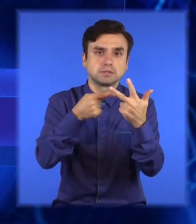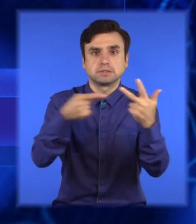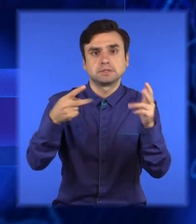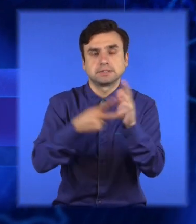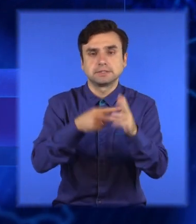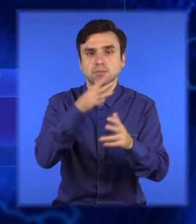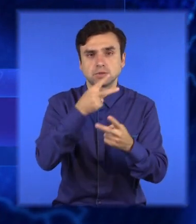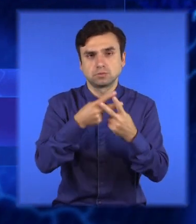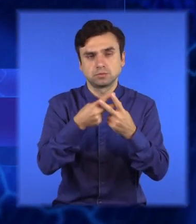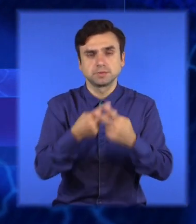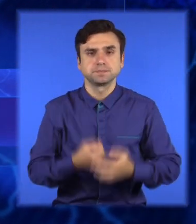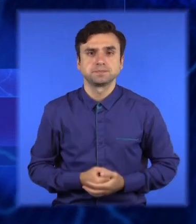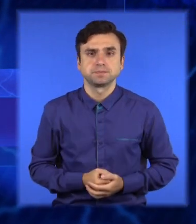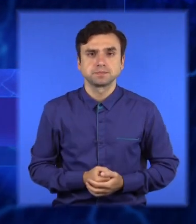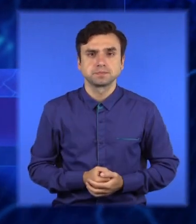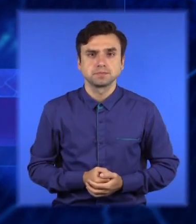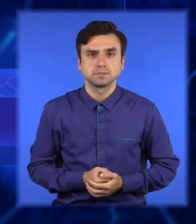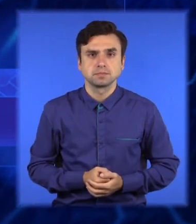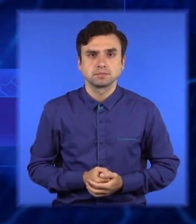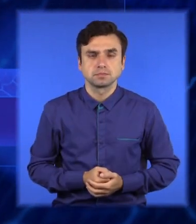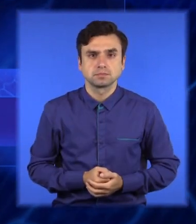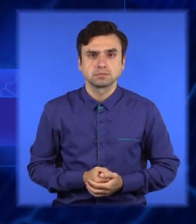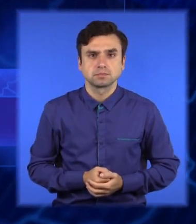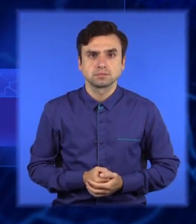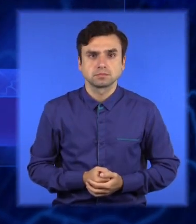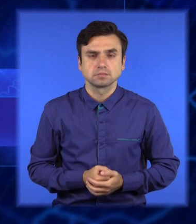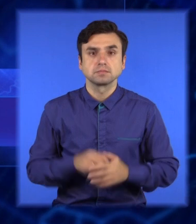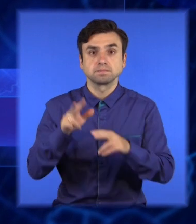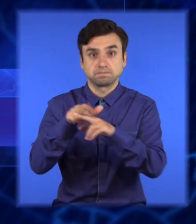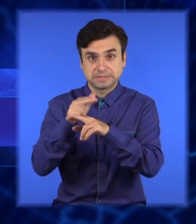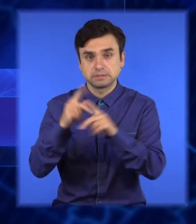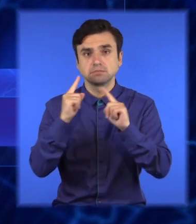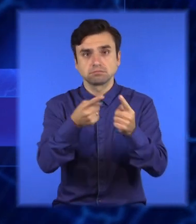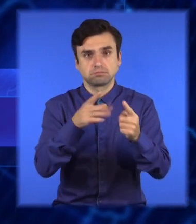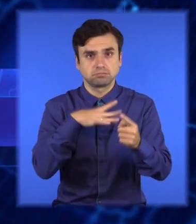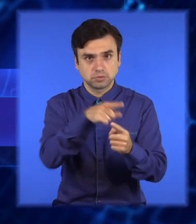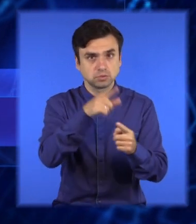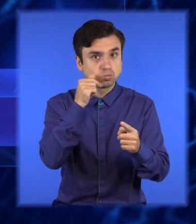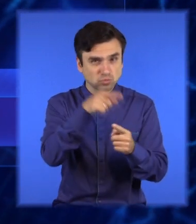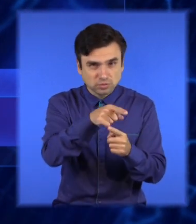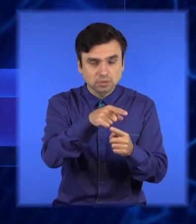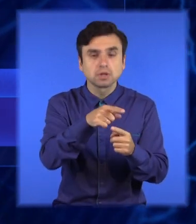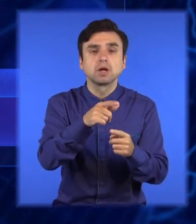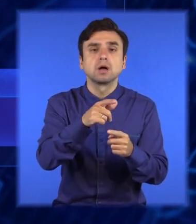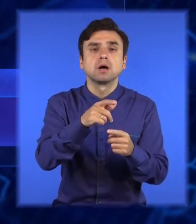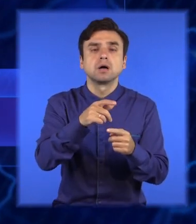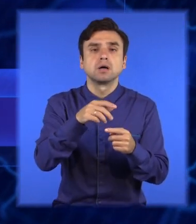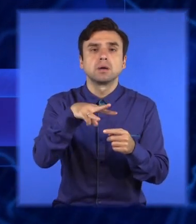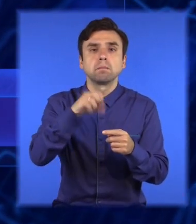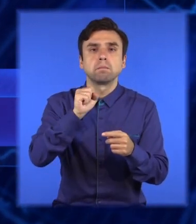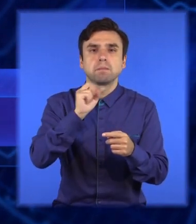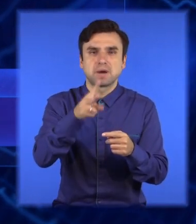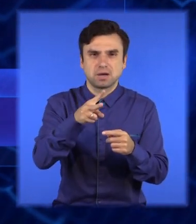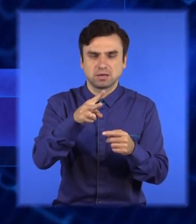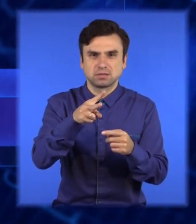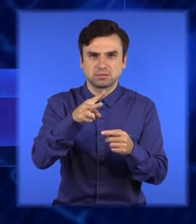эту детскую больницу, то надо бы делать бы как-то в центре, чтобы была транспортная развязка. Я просто сама